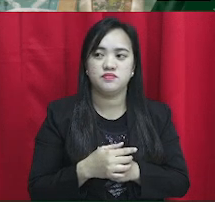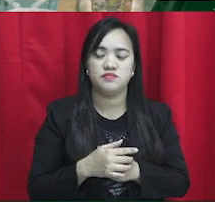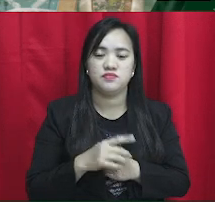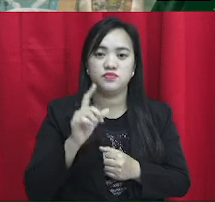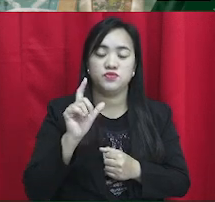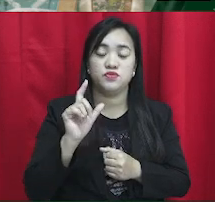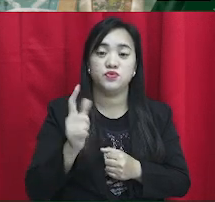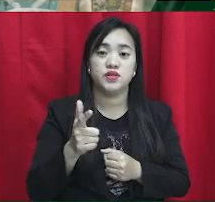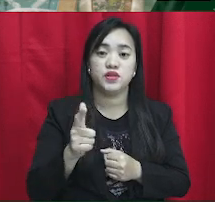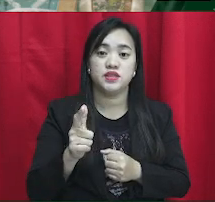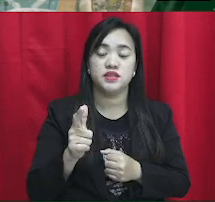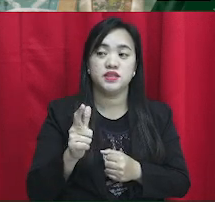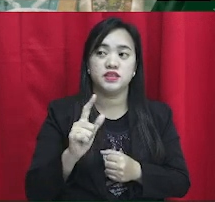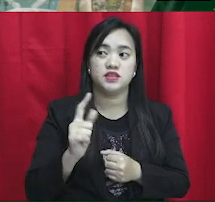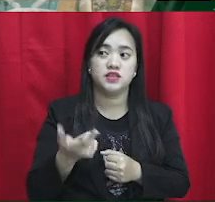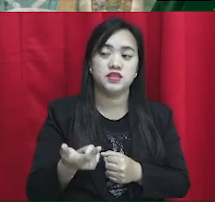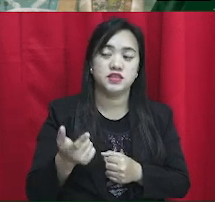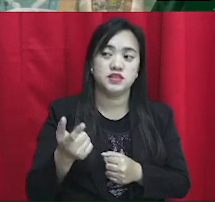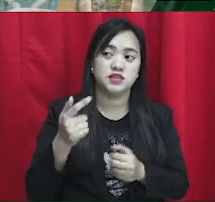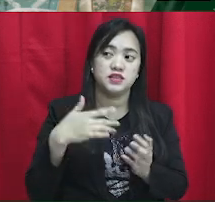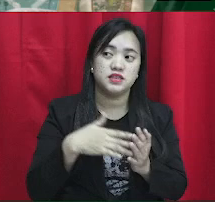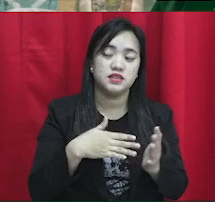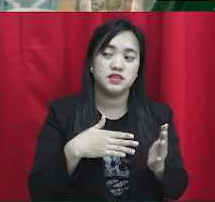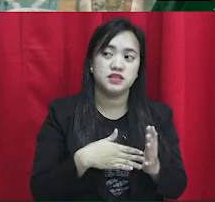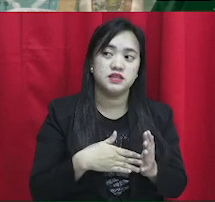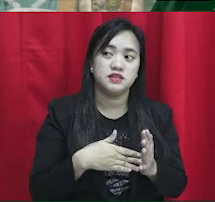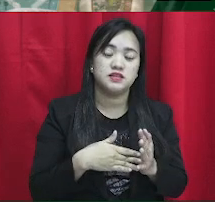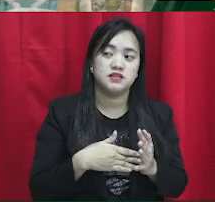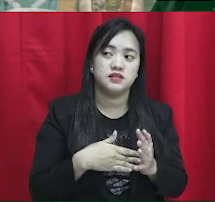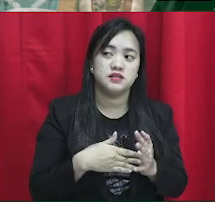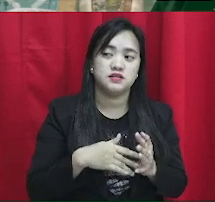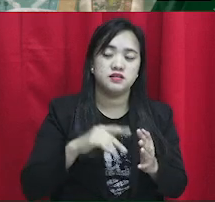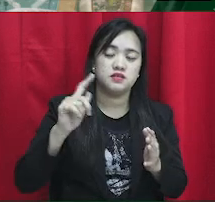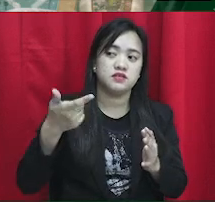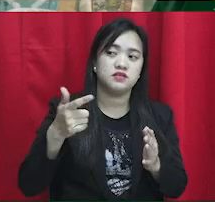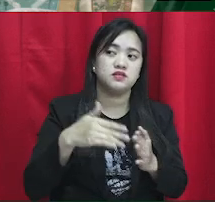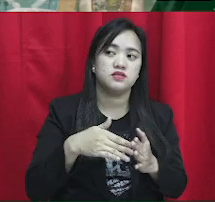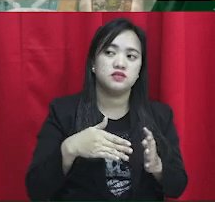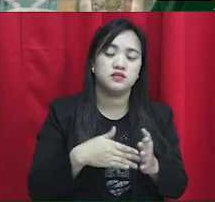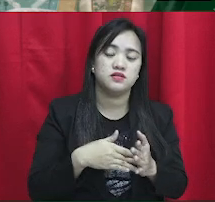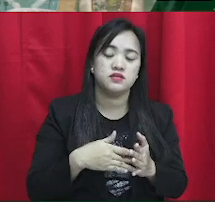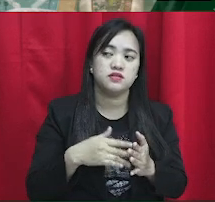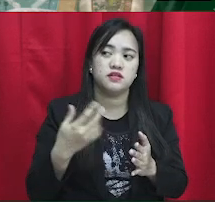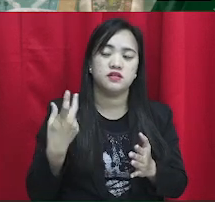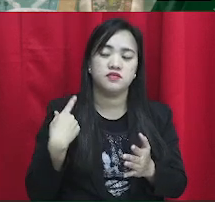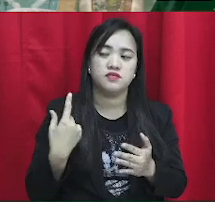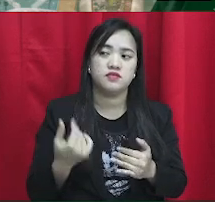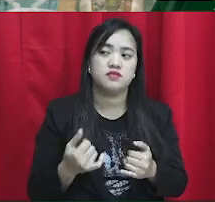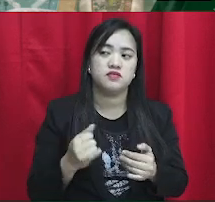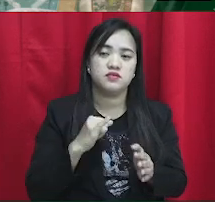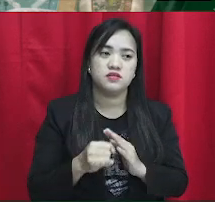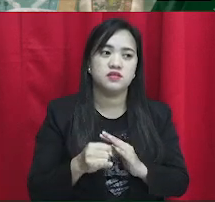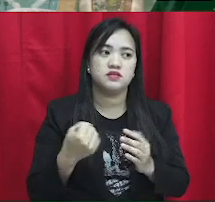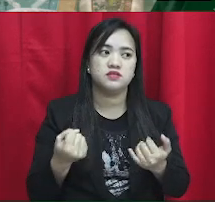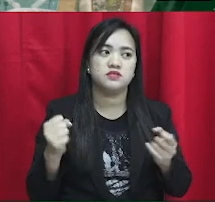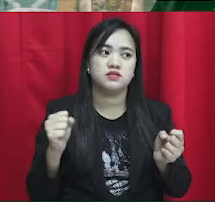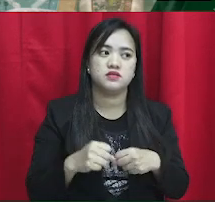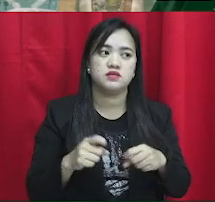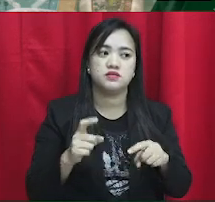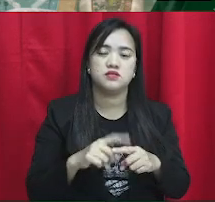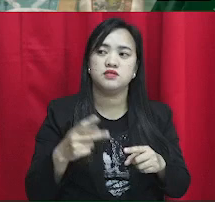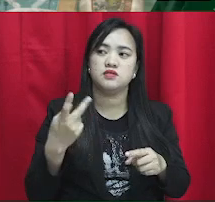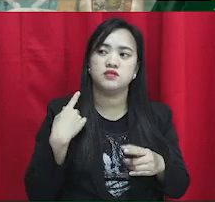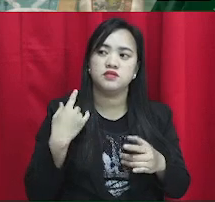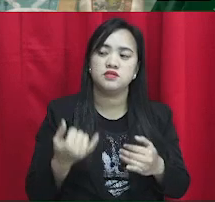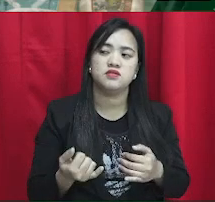na nga, kasi mahal na nga even yung sa bala ng baril, ang liit-liit ng pulbura nun, diba? Ang mamahal na ngayon ng refill. So, ibig sabihin,